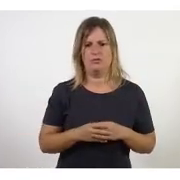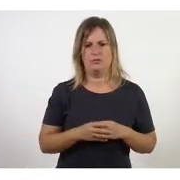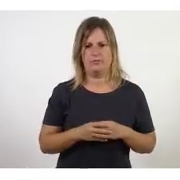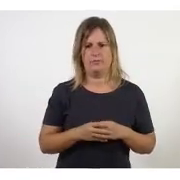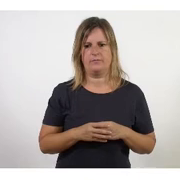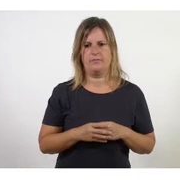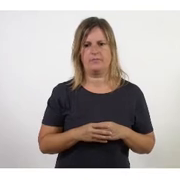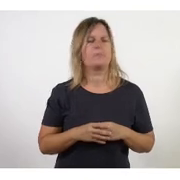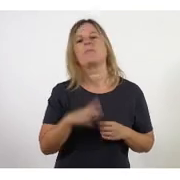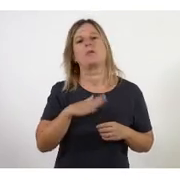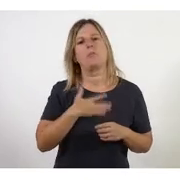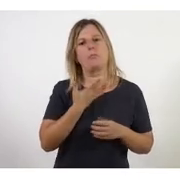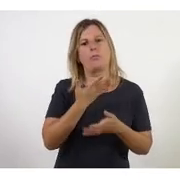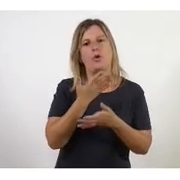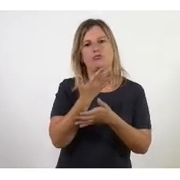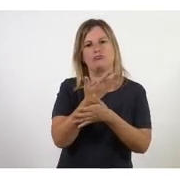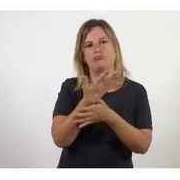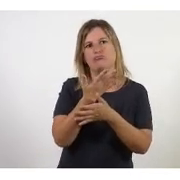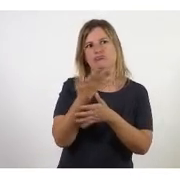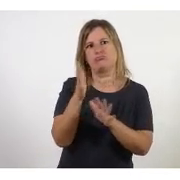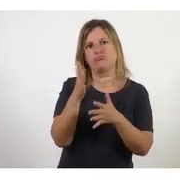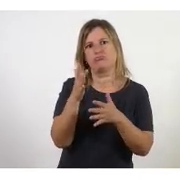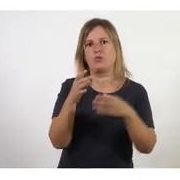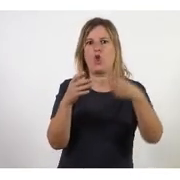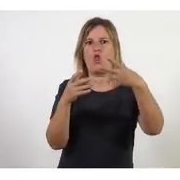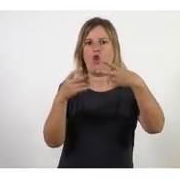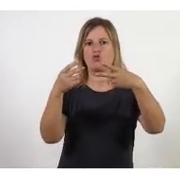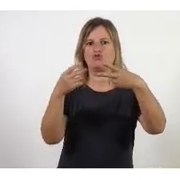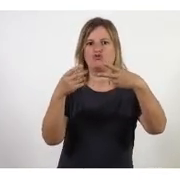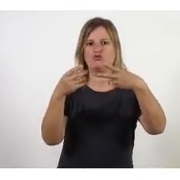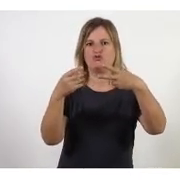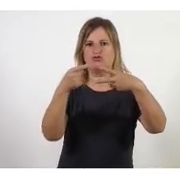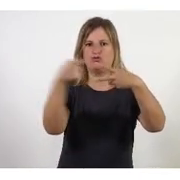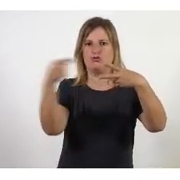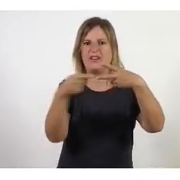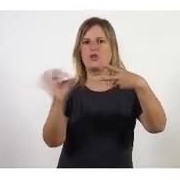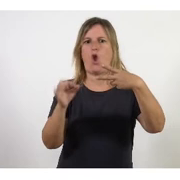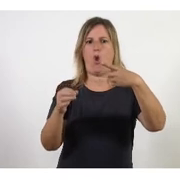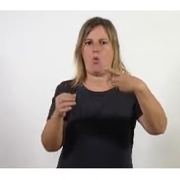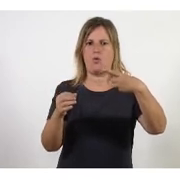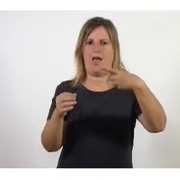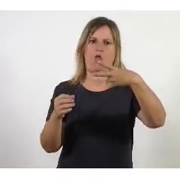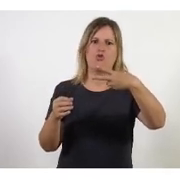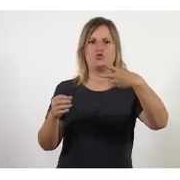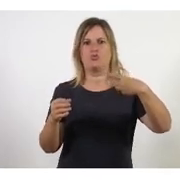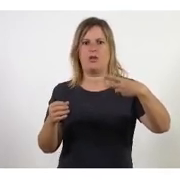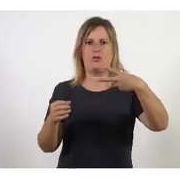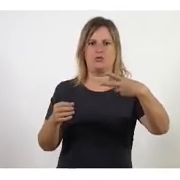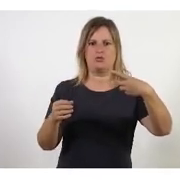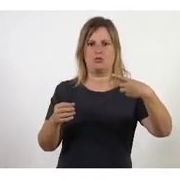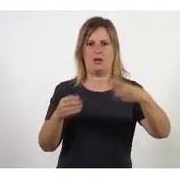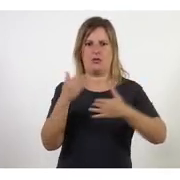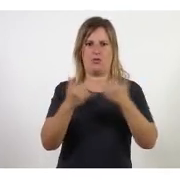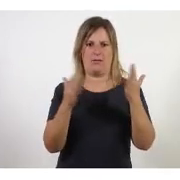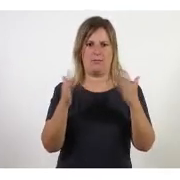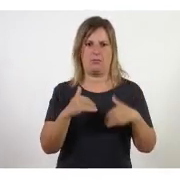Podeu jugar amb subtítols de dues línies i una línia, combinant-los. No hi ha cap problema. Vale? Perquè si us queda una cua, teniu un subtítol